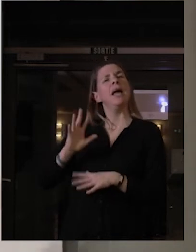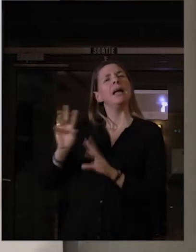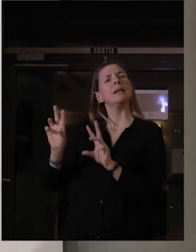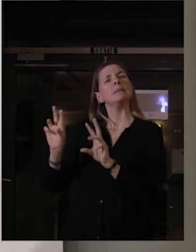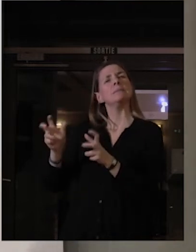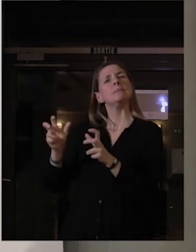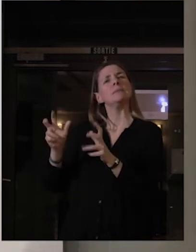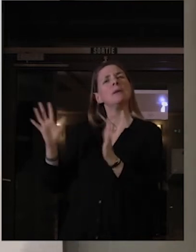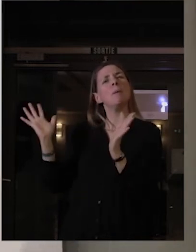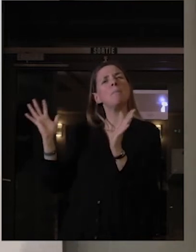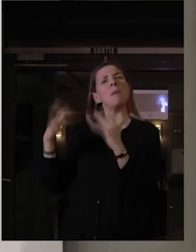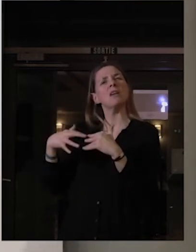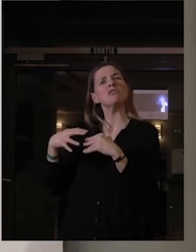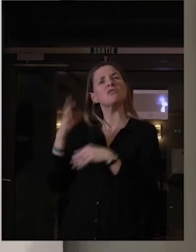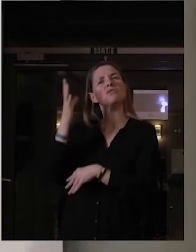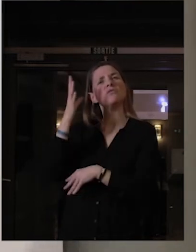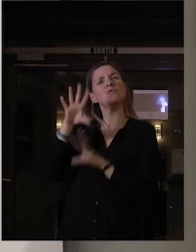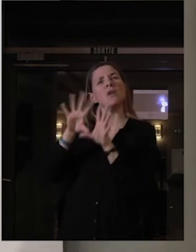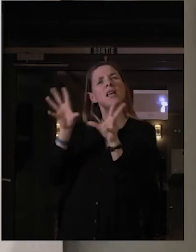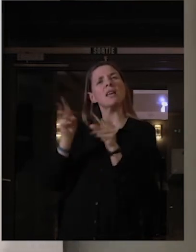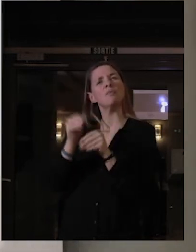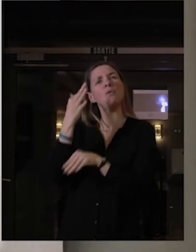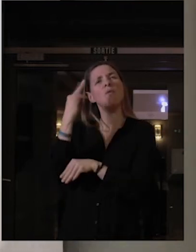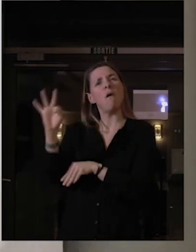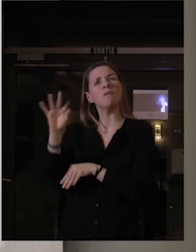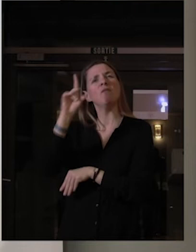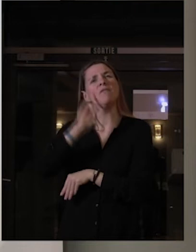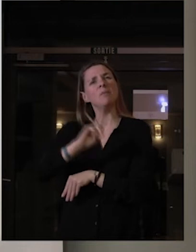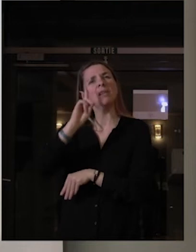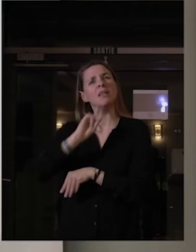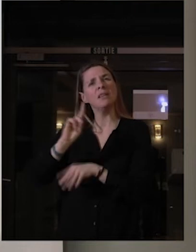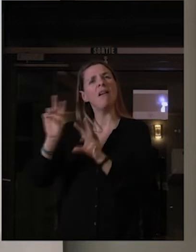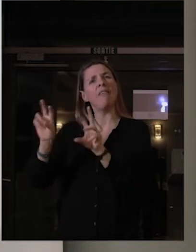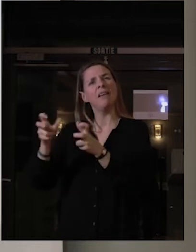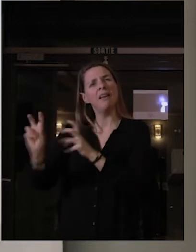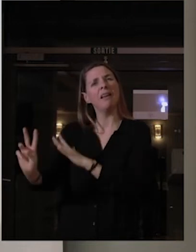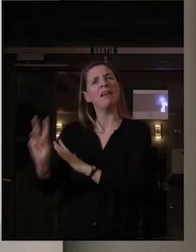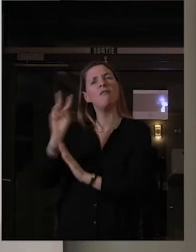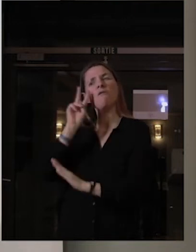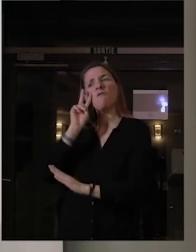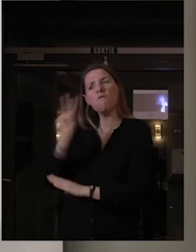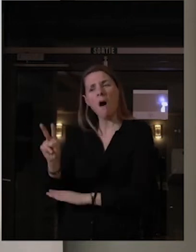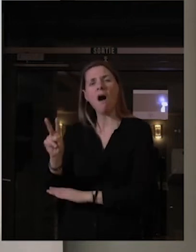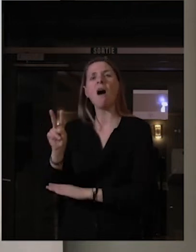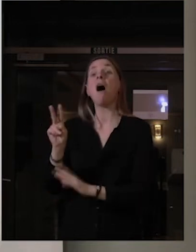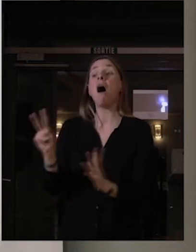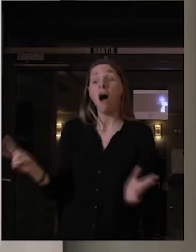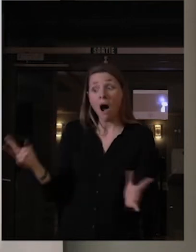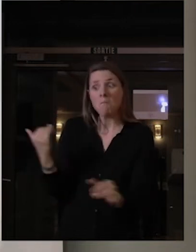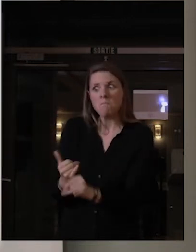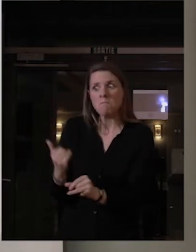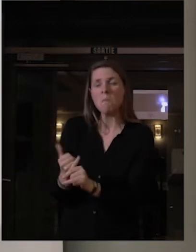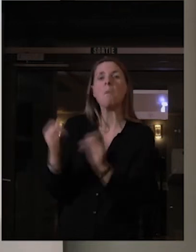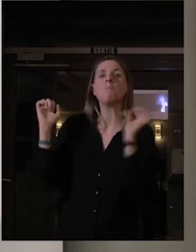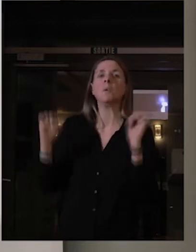matchs de l'équipe de France féminine. Donc c'est comme ça que j'ai pu voir que c'était possible. Mais